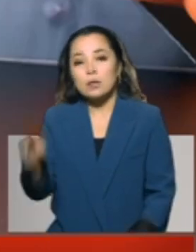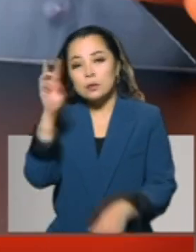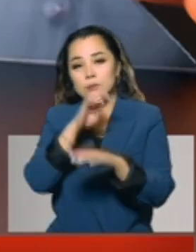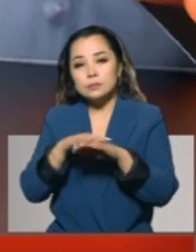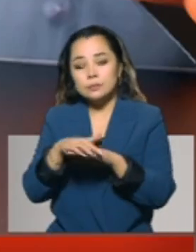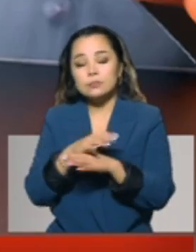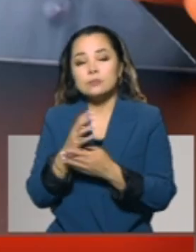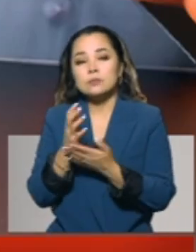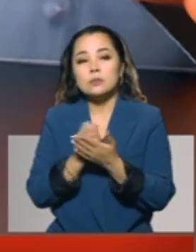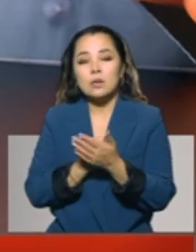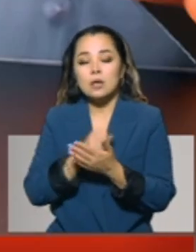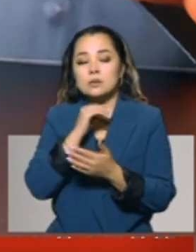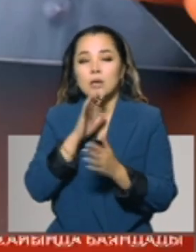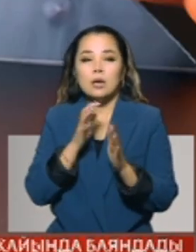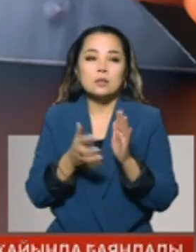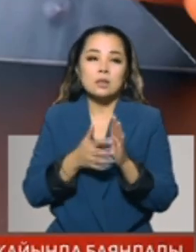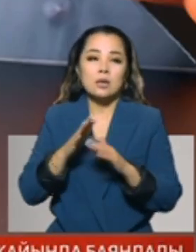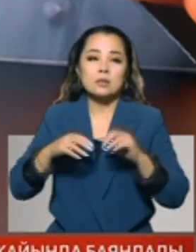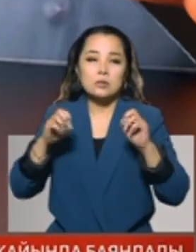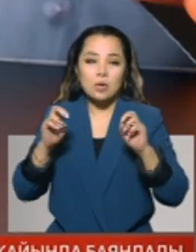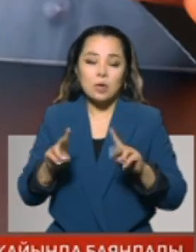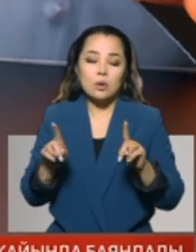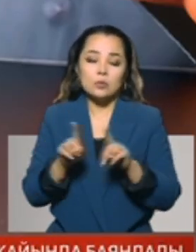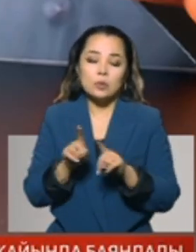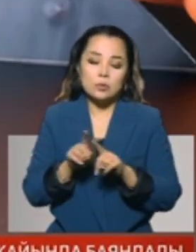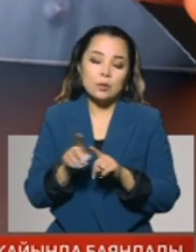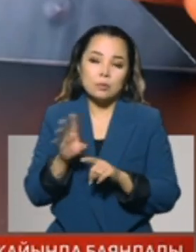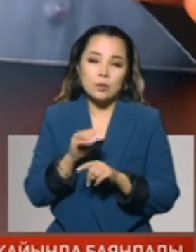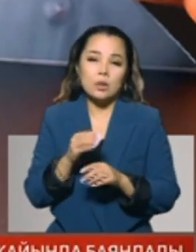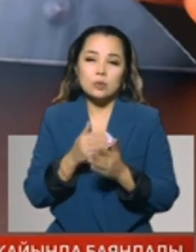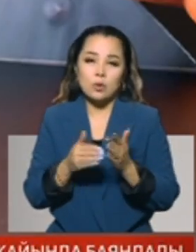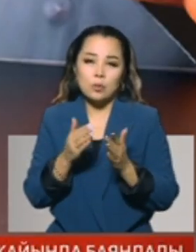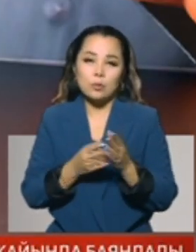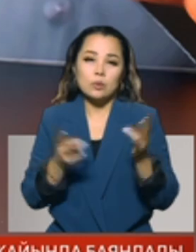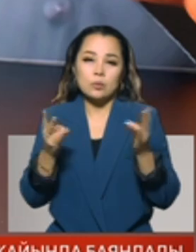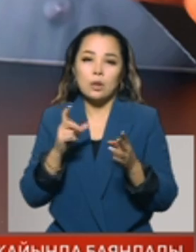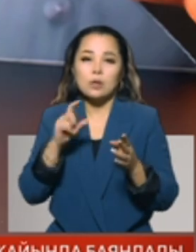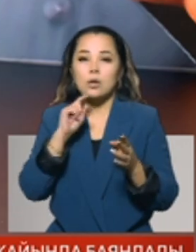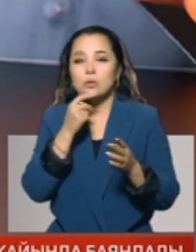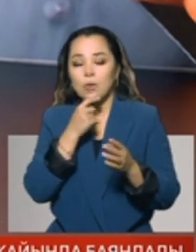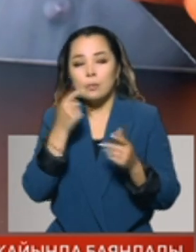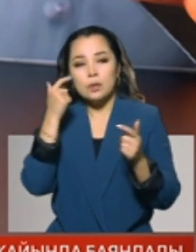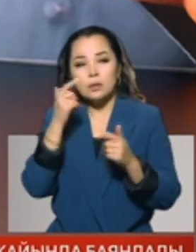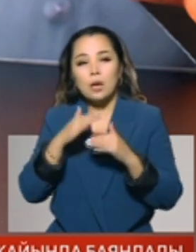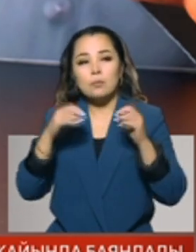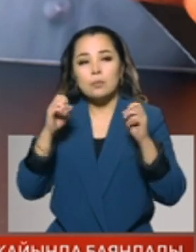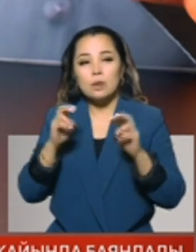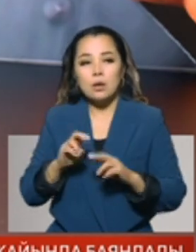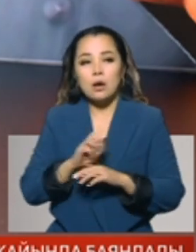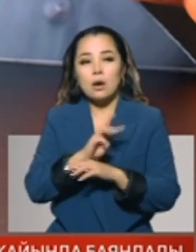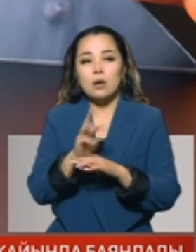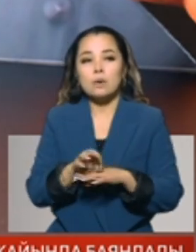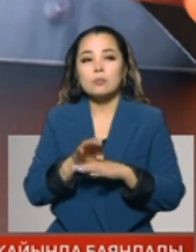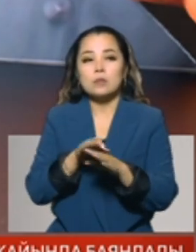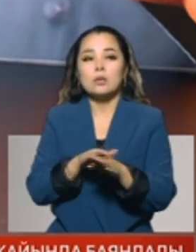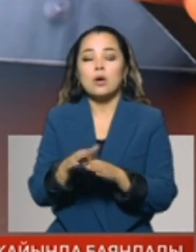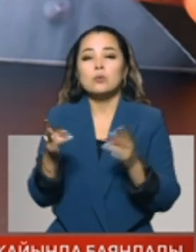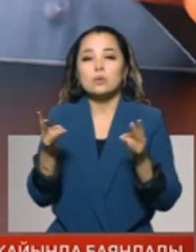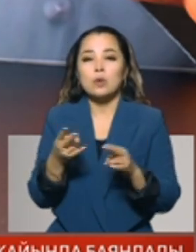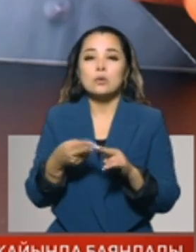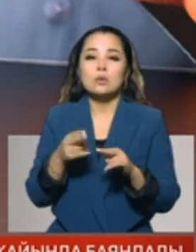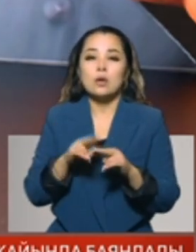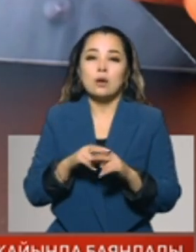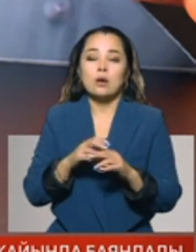Елімізде кадр тапшылығын жою мәселесі әлі де өзекті. Басты міндеттің бірі экономиканы білікті мамандармен қамтамасыз ету. Бұл